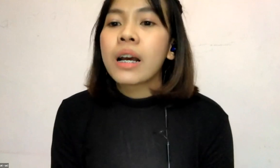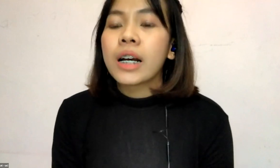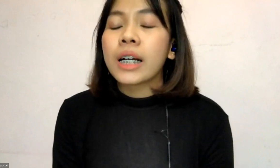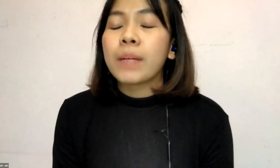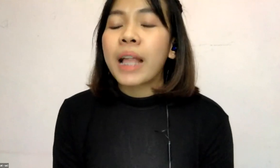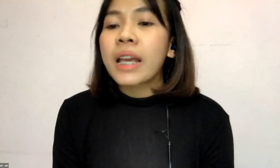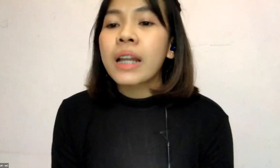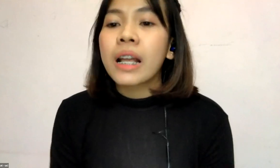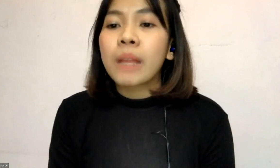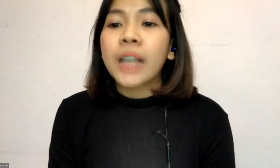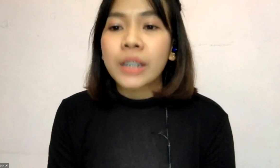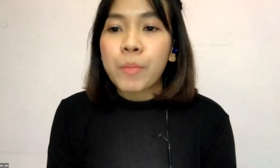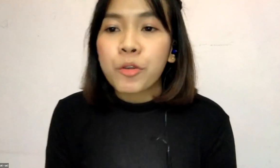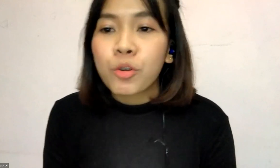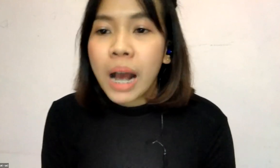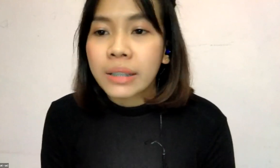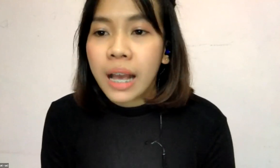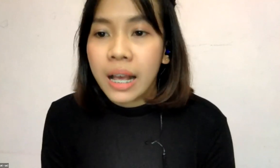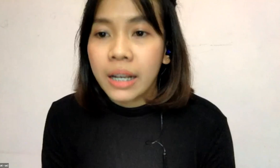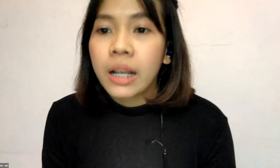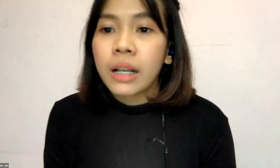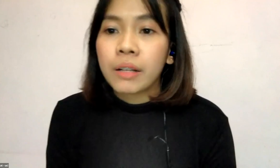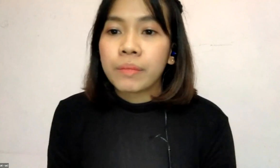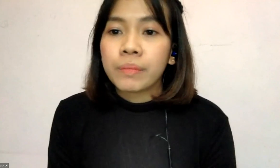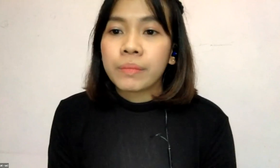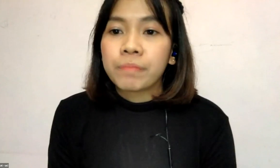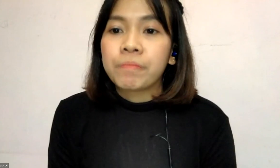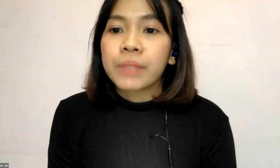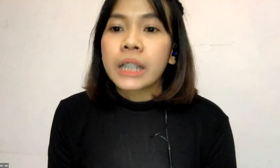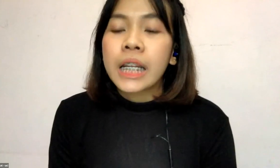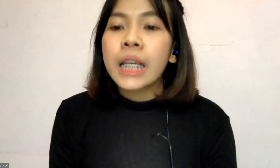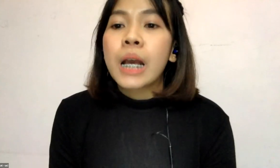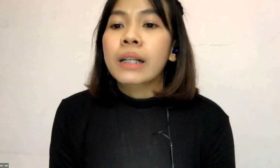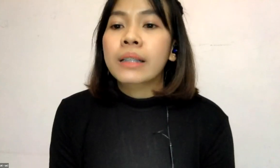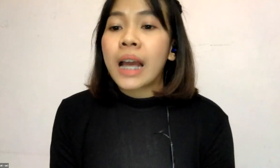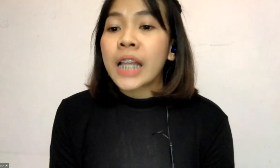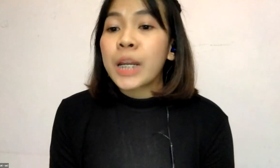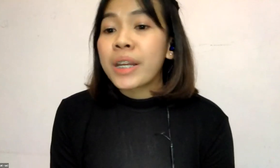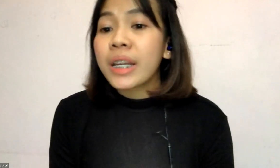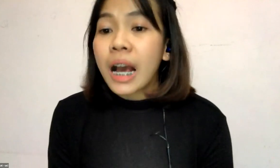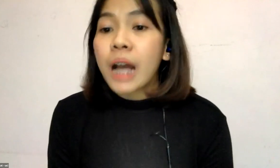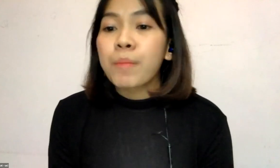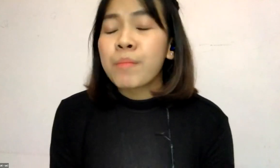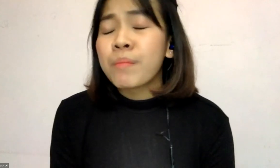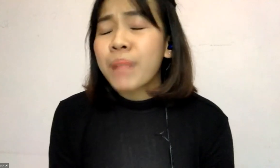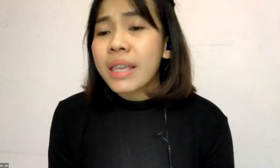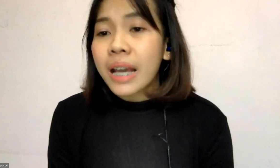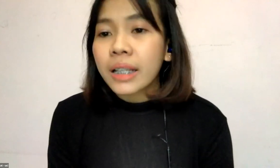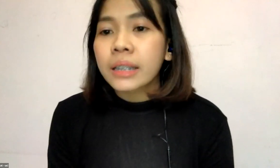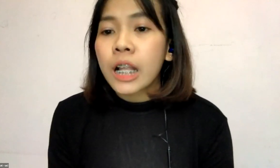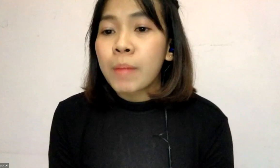memberikan pelayanan dalam jasa penjurubahasaan jadi terkait tadi pendidikan